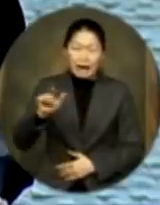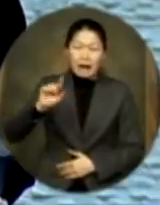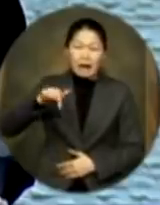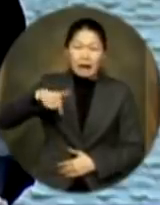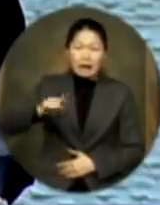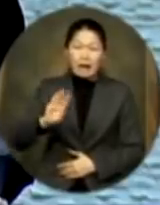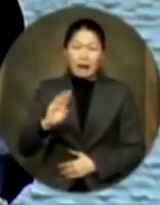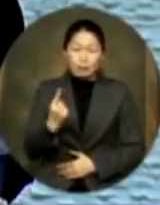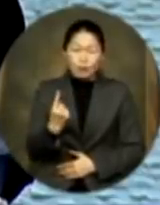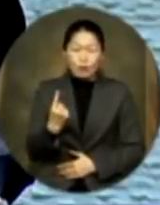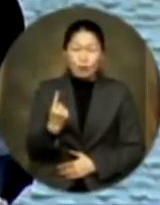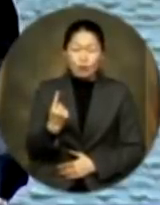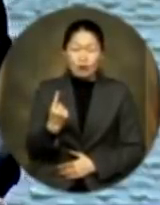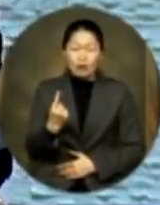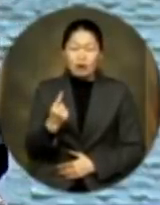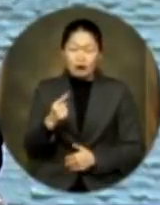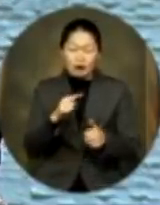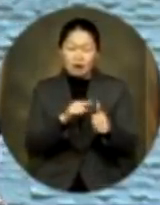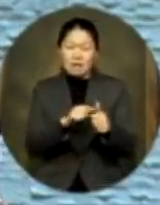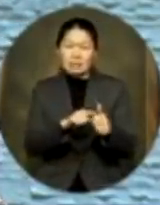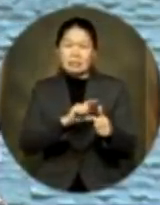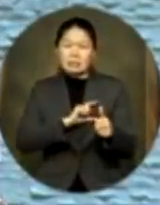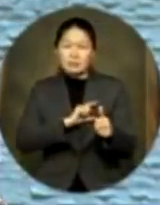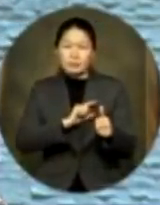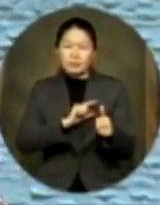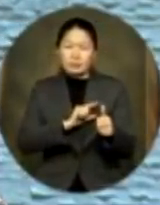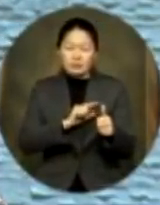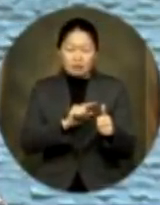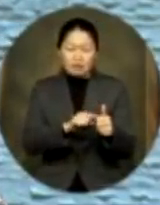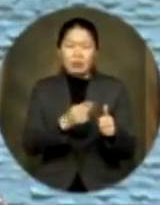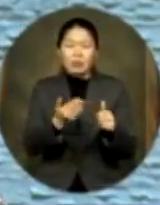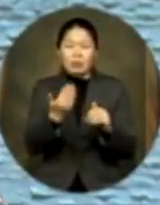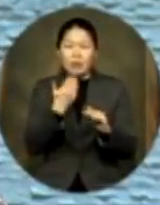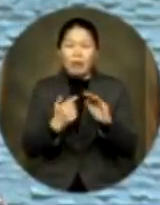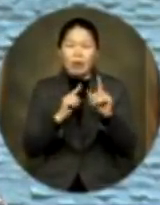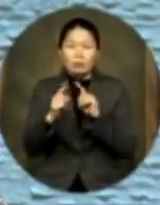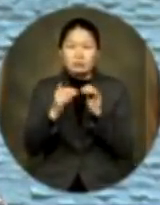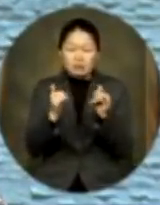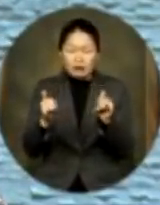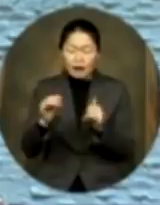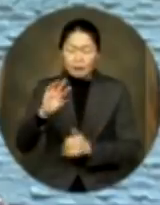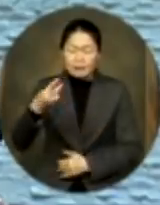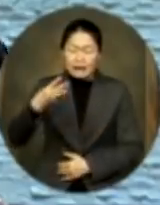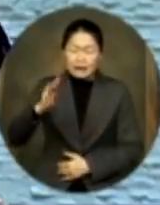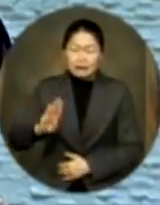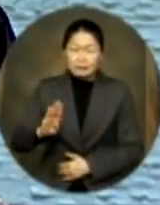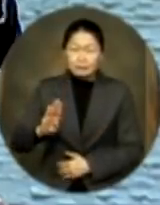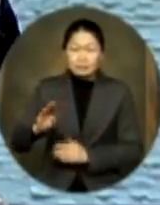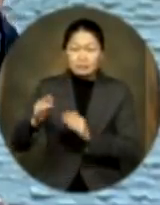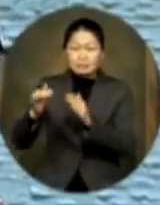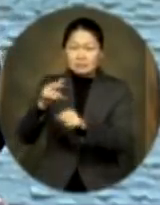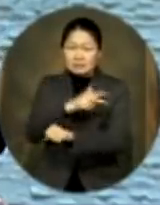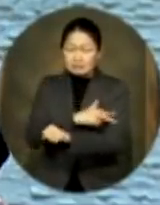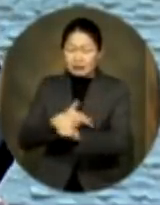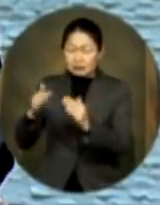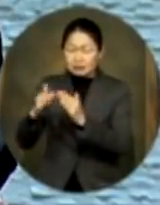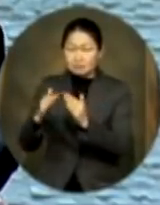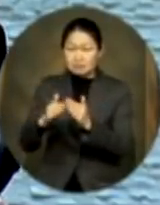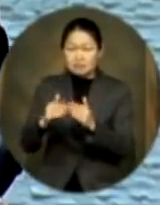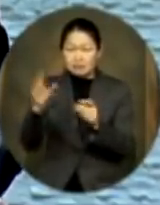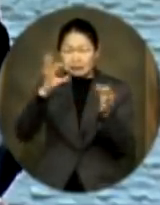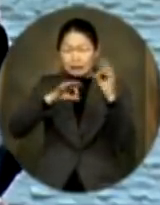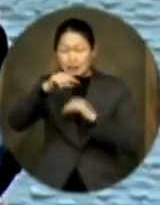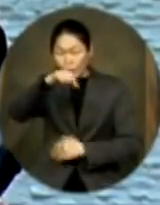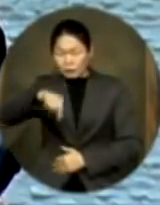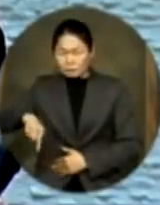예언자가 유대 로부터 이 빌립 집사의 집을 찾아왔습니다 아마 사도 바울을 행한 예언을 전해 주려고